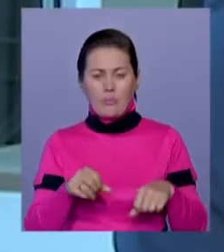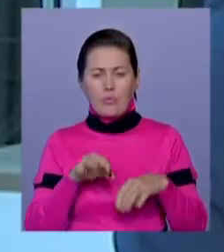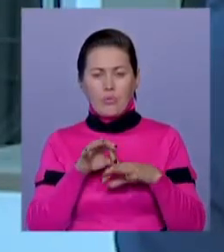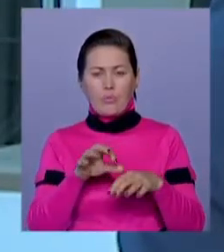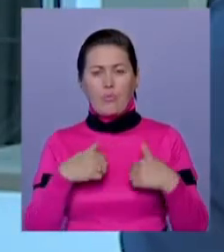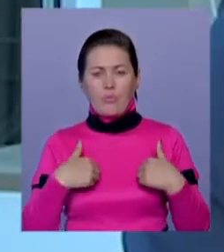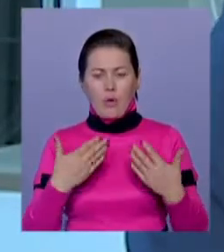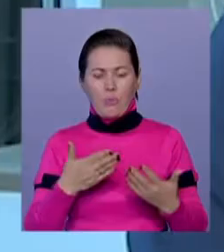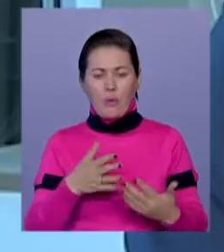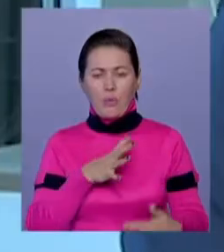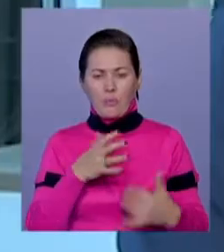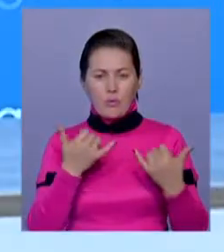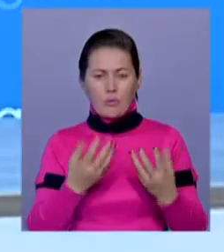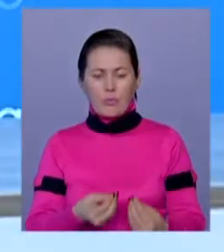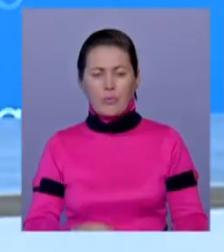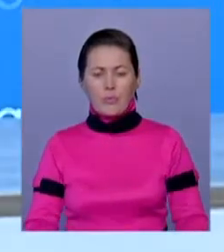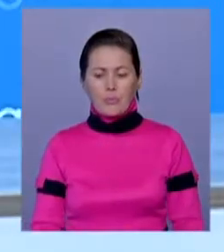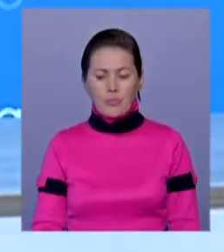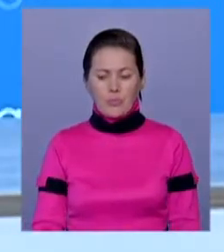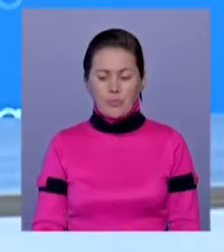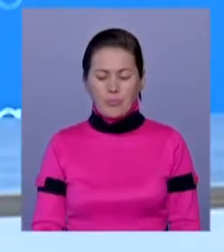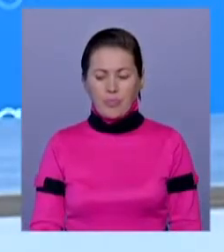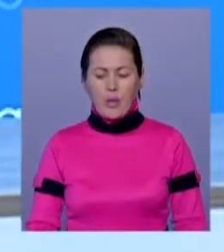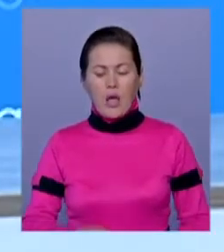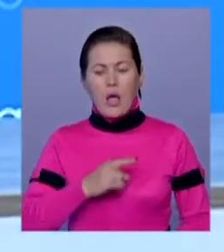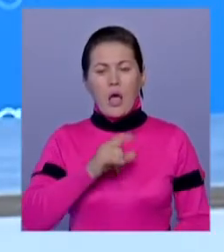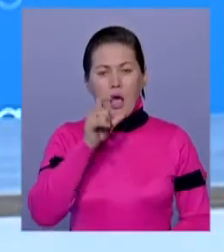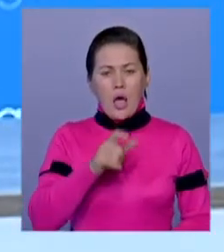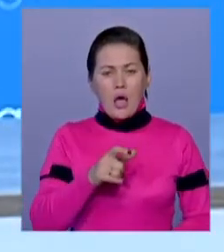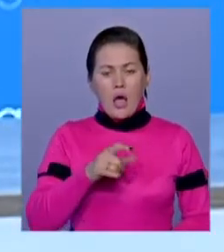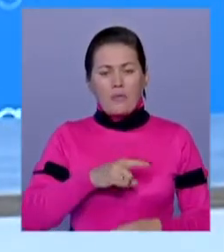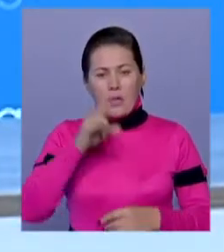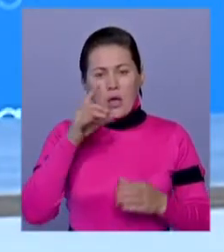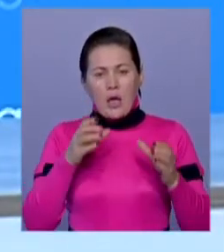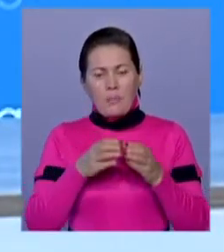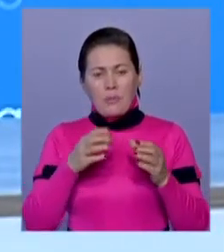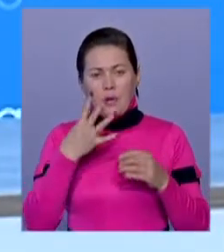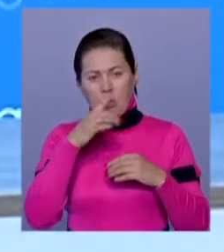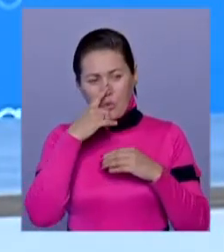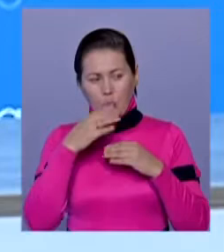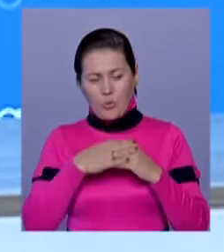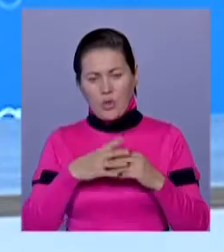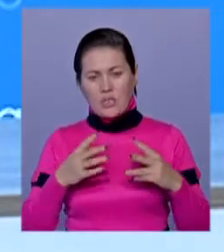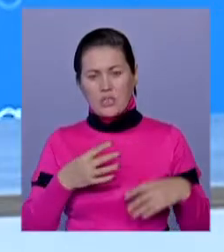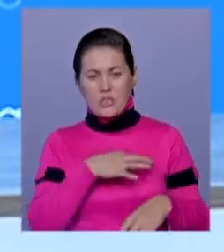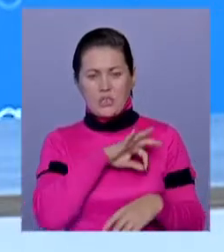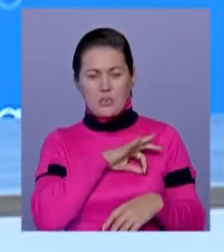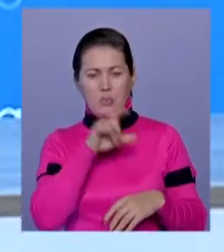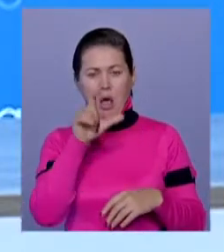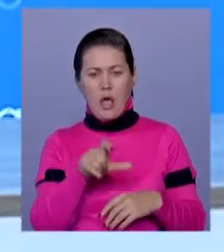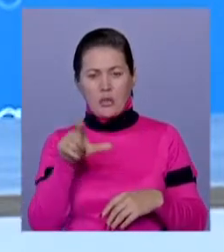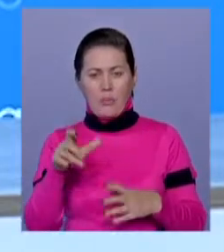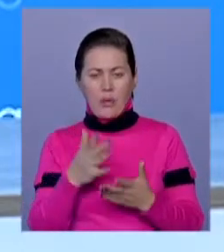отырмыз қазір бүгінгі күнде. Жүгінетін боламыз. Бүгінде азаматтық авиация комитетінің құрамында 40-ға жуық инспектор бар екен, ал